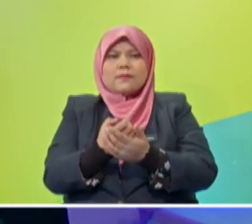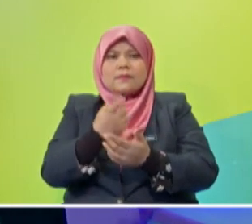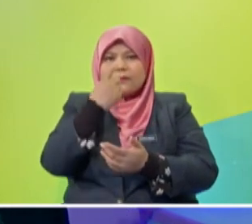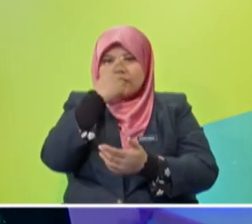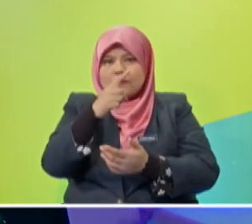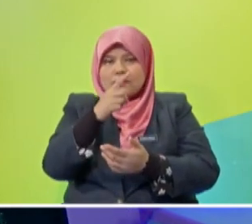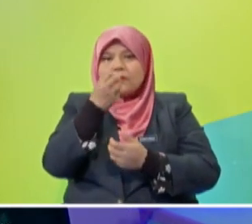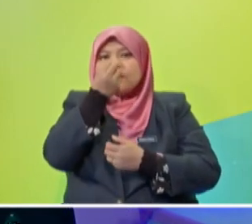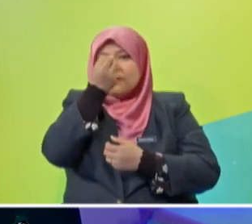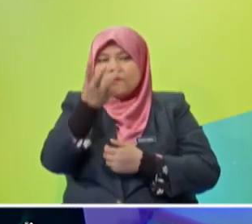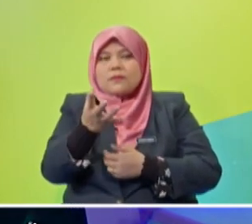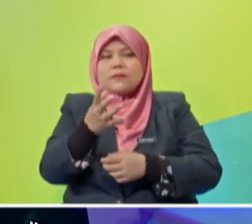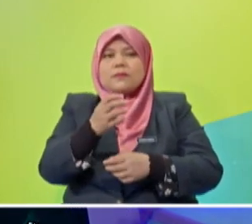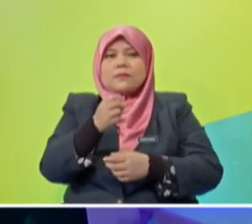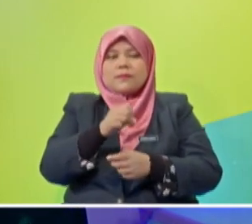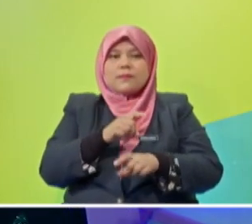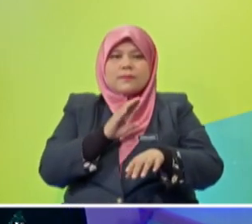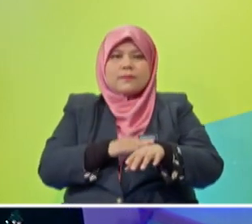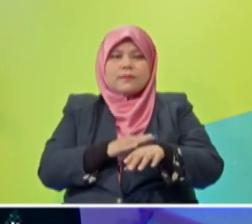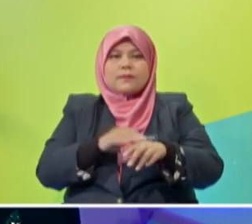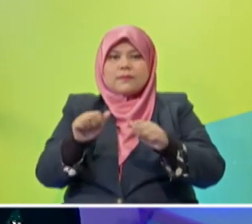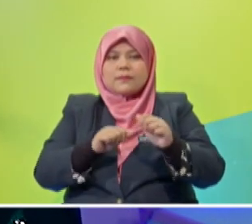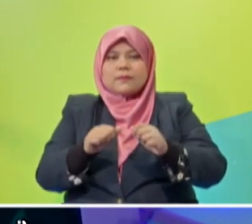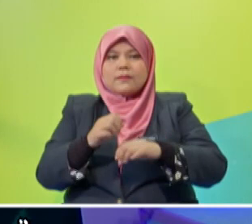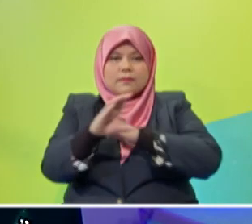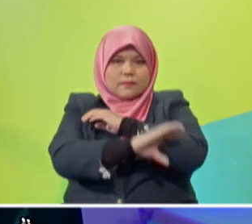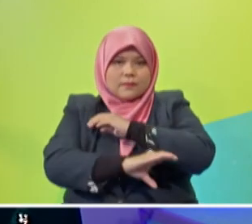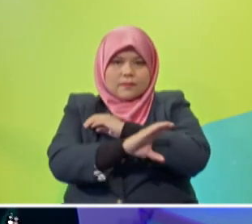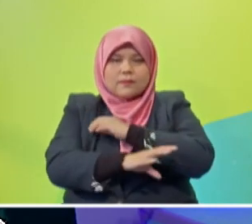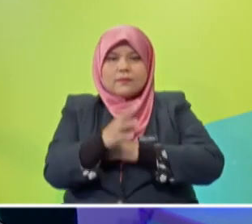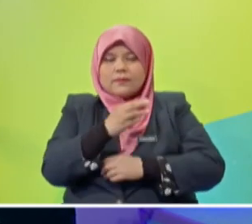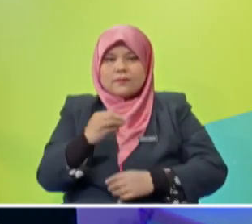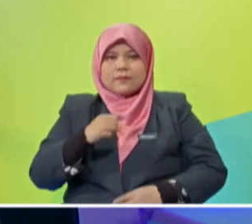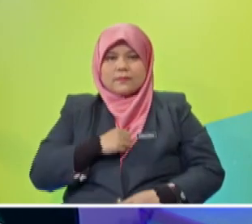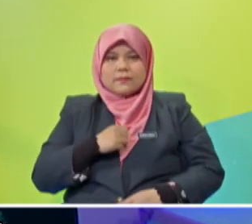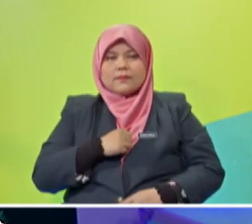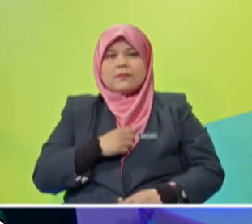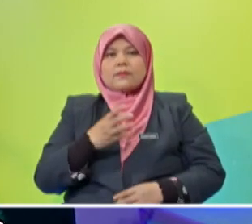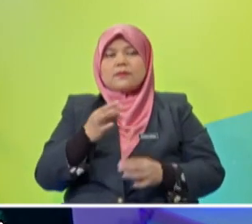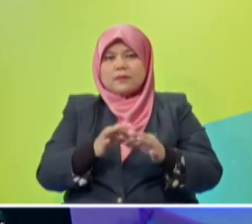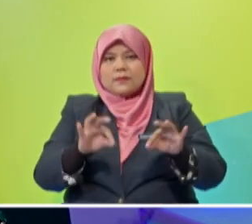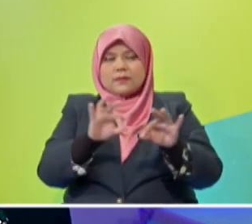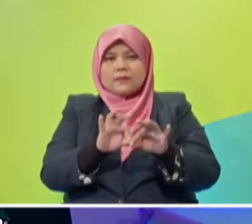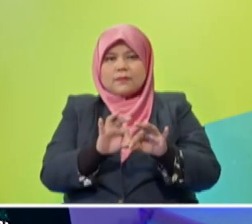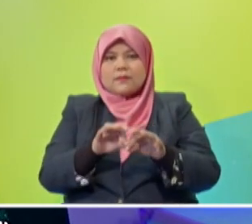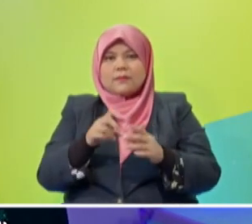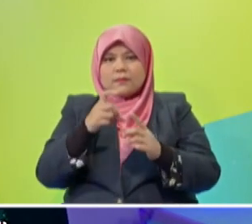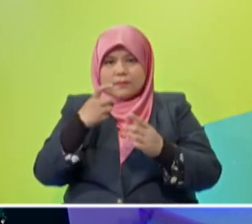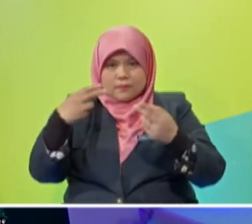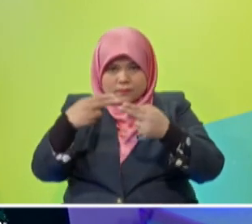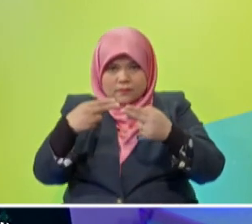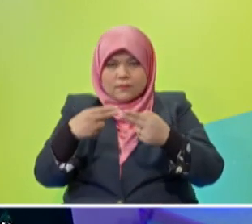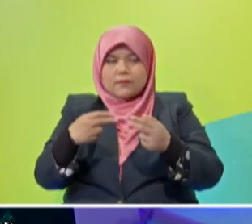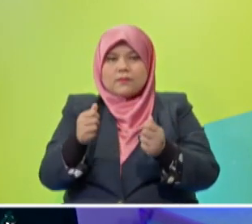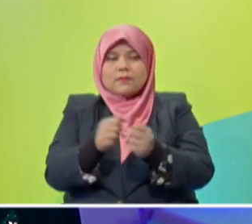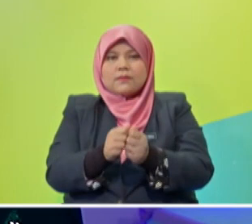kepentingan kepada negara dan juga kepada diri kita sendiri. Betul. Jadi, untuk kepentingan dia, kalau kita nak kaitkan kepentingan kepada